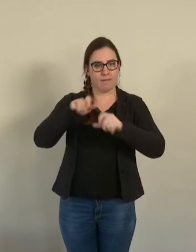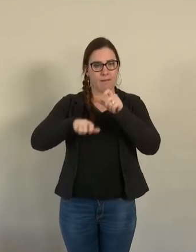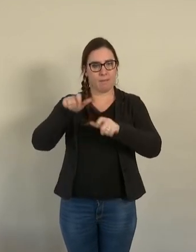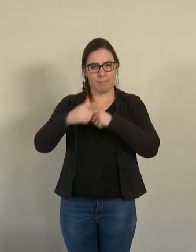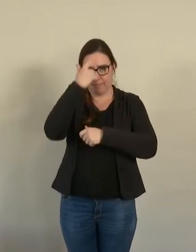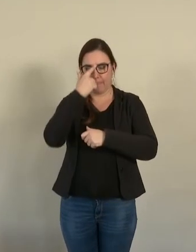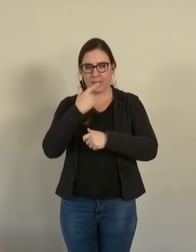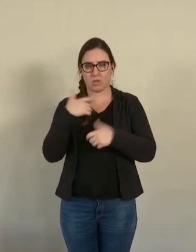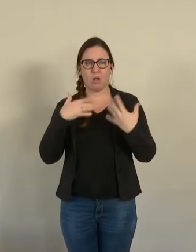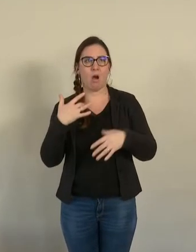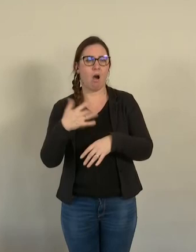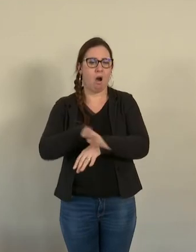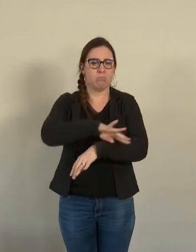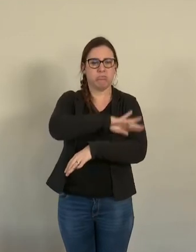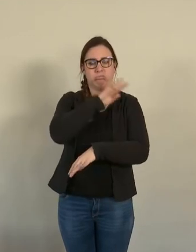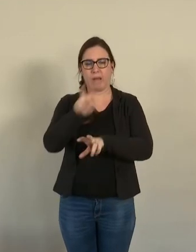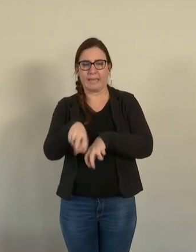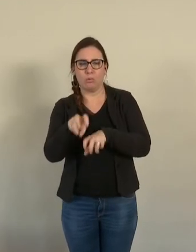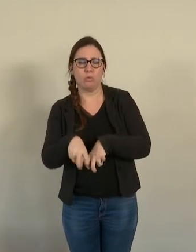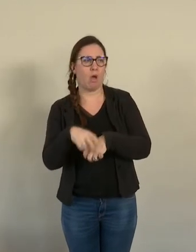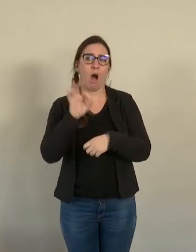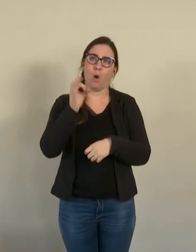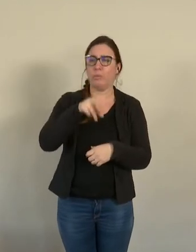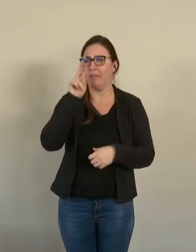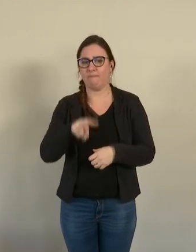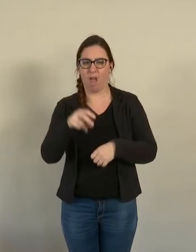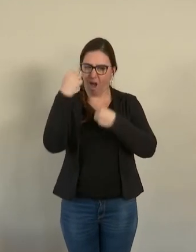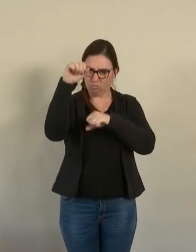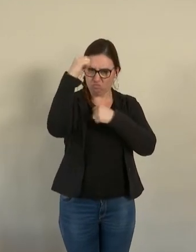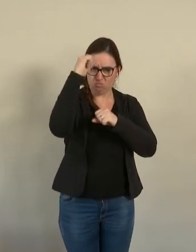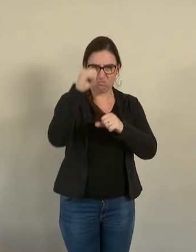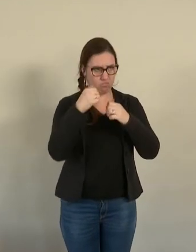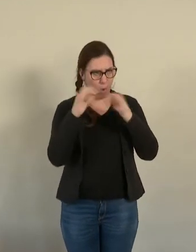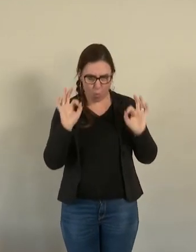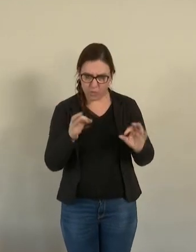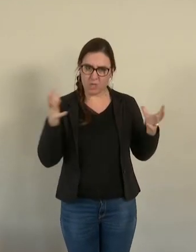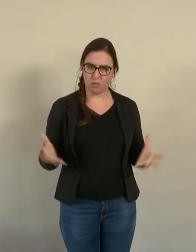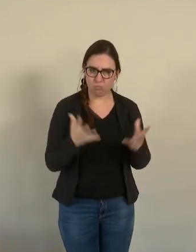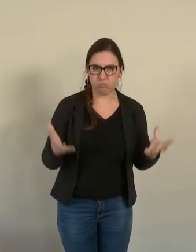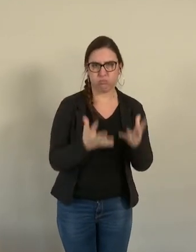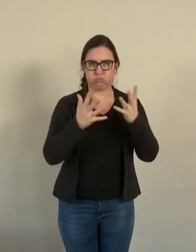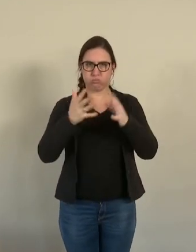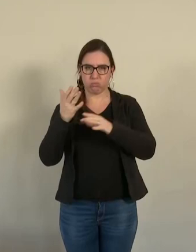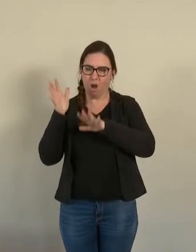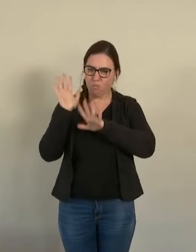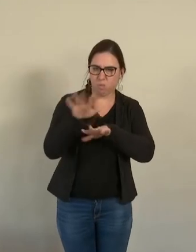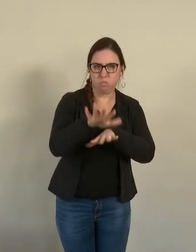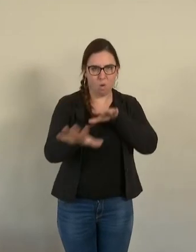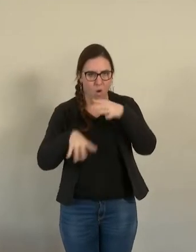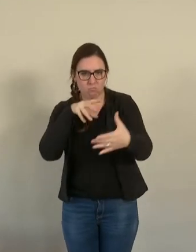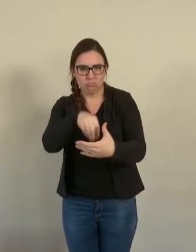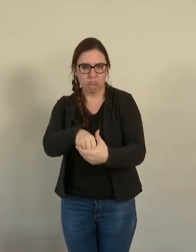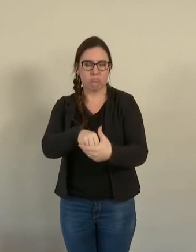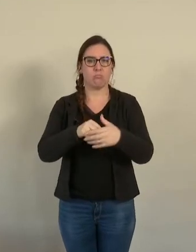qui s'émeuvent de la situation des agriculteurs qui ont même manifesté en soutien à aux agriculteurs et à l'agriculture pour qu'ils